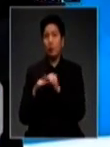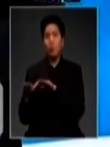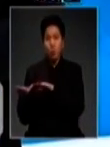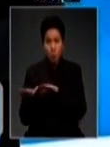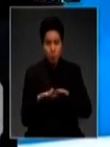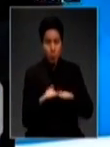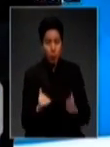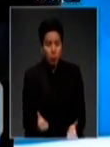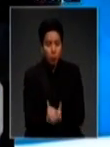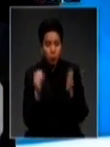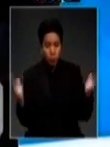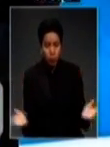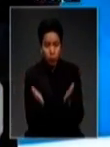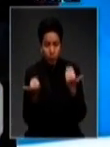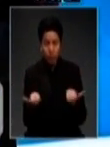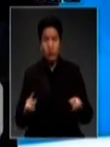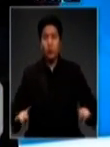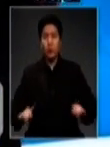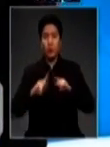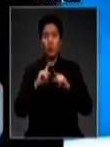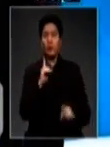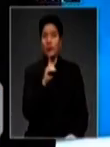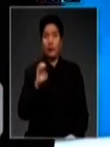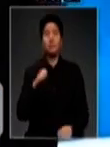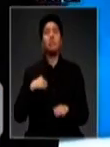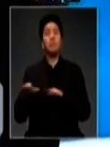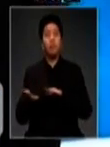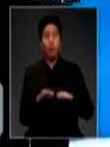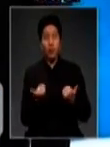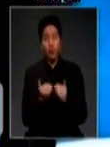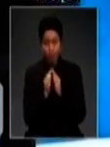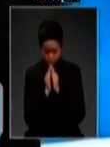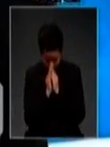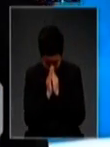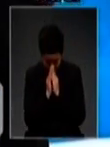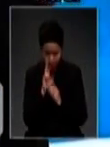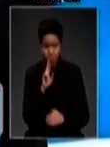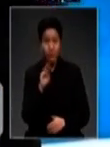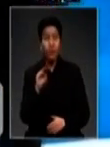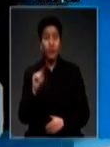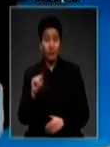างเต็มที่โดยกระทรวงดิจิทัลเพื่อเศรษฐกิจและสังคมครับ ค่ะราคาขอบคุณมากนะคะท่าน รัฐมนตรีครับ